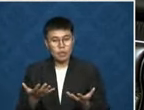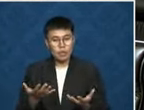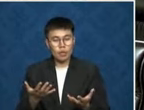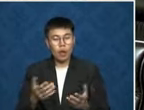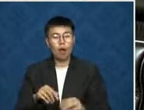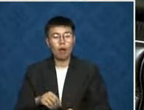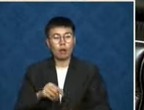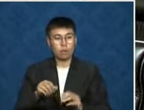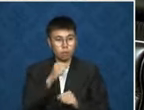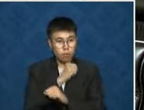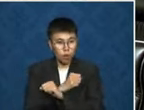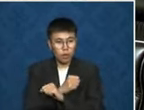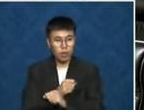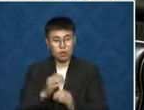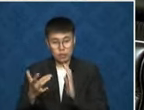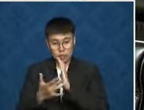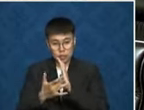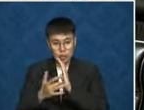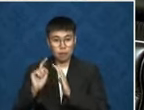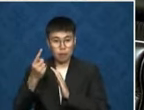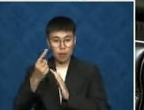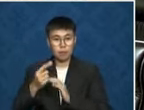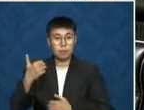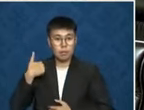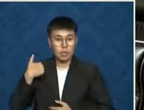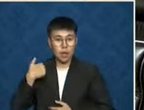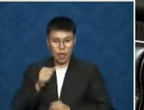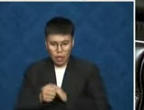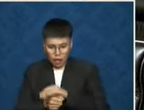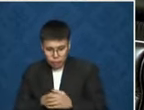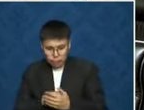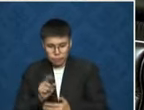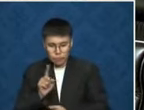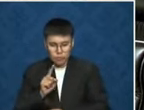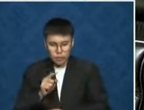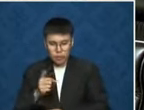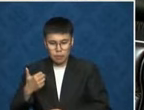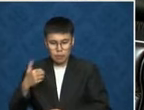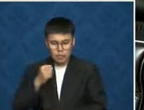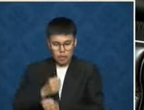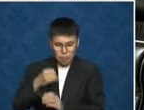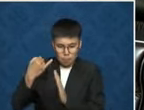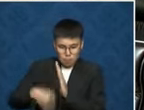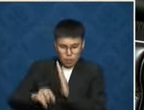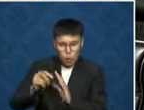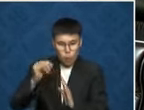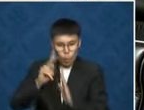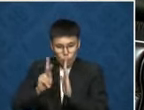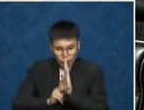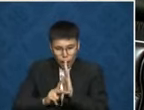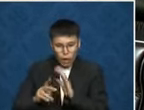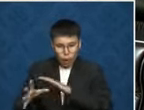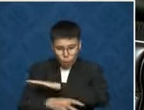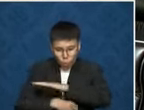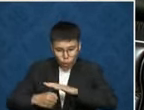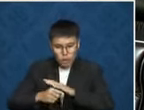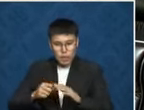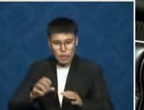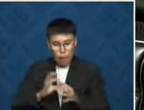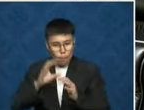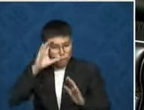หรือผู้ผลิตเทคโนโลยีต่างๆเหล่านี้กำลังจะลักลอบการใช้ผลงานสร้างสรรค์ที่ผิดลิขสิทธิ์นะครับแน่นอนที่สุดผมคิดว่าพวกเราเห็น